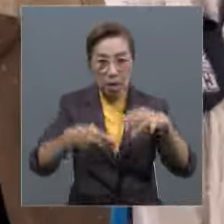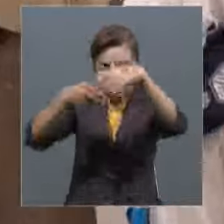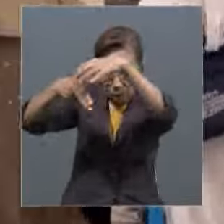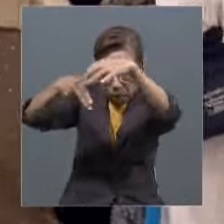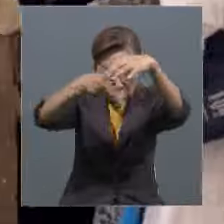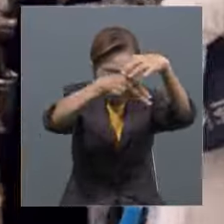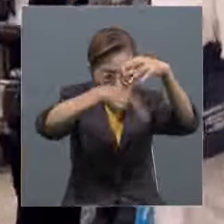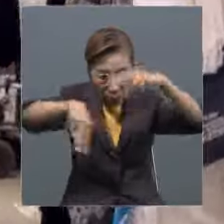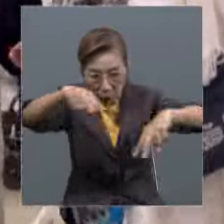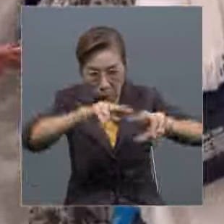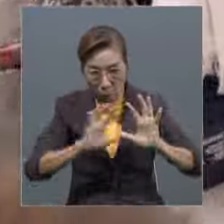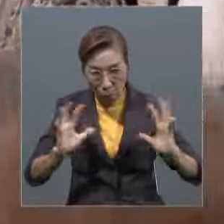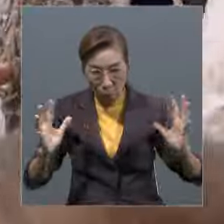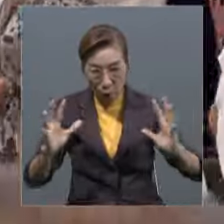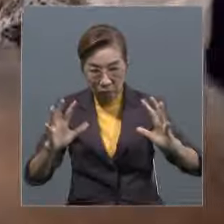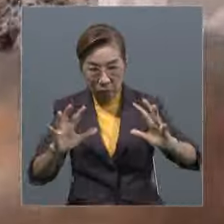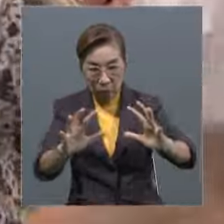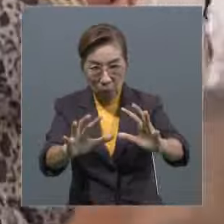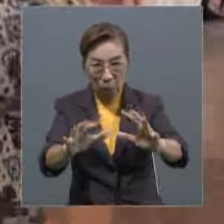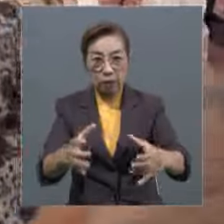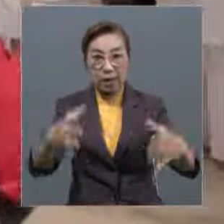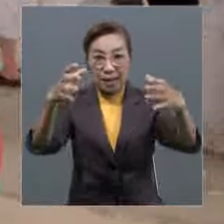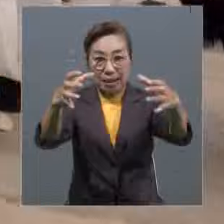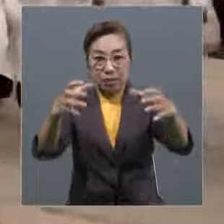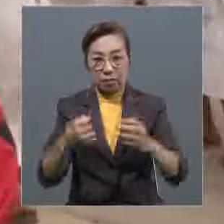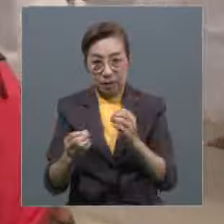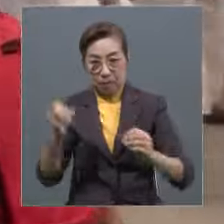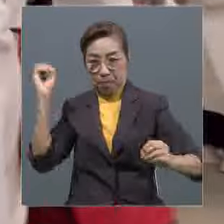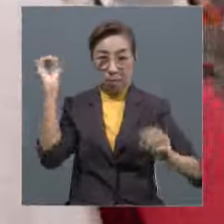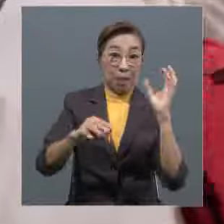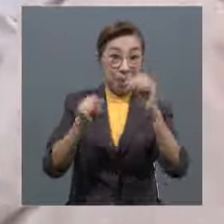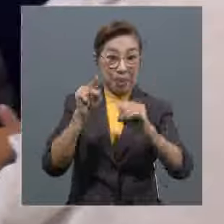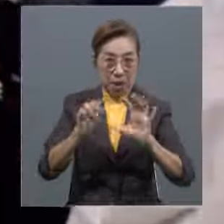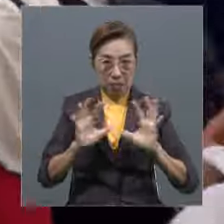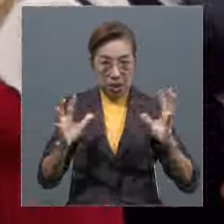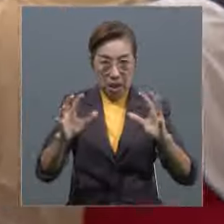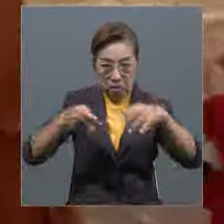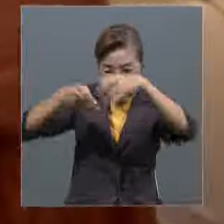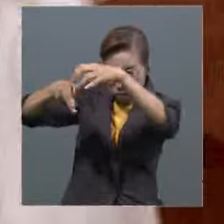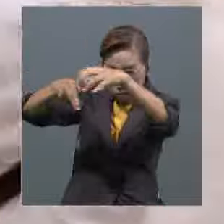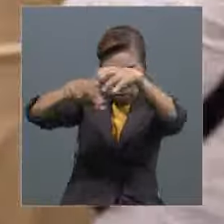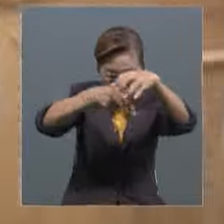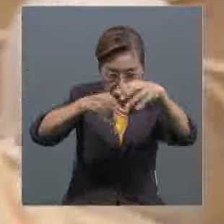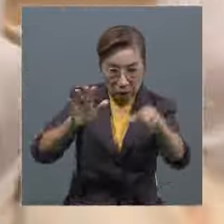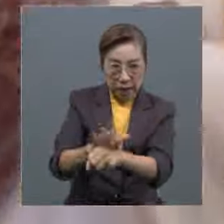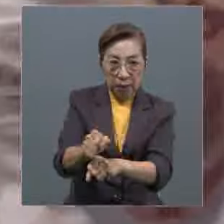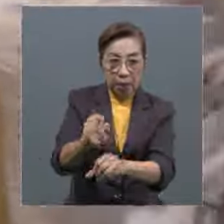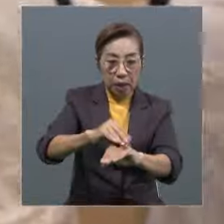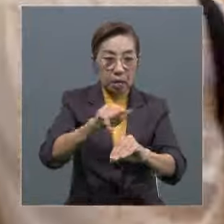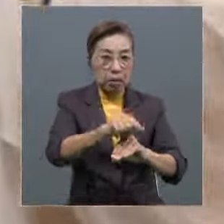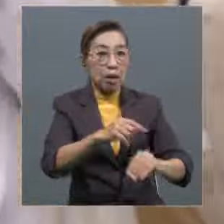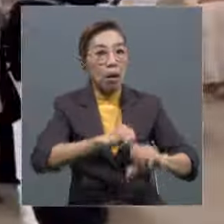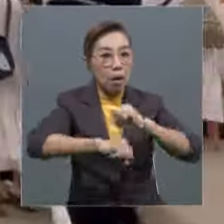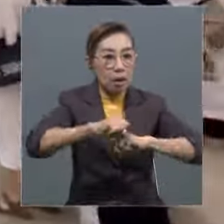แล้วก็ควบคุมฝูงชนที่กำลังเคลื่อนสูที่บริเวณเสาหินรวมทั้งขยายพื้นที่และโครงสร้างพื้นฐานรองรับฝูง